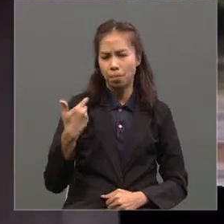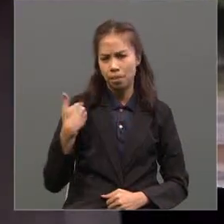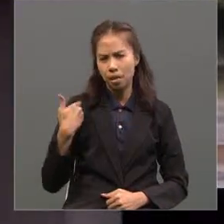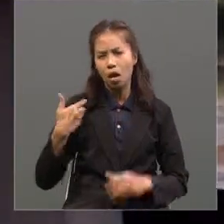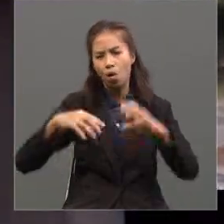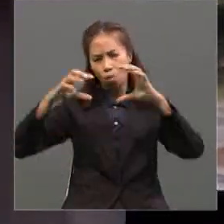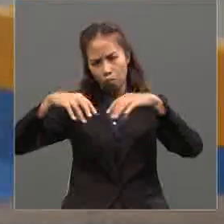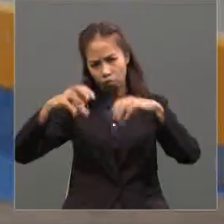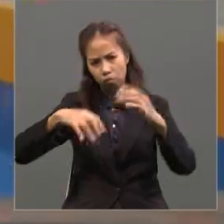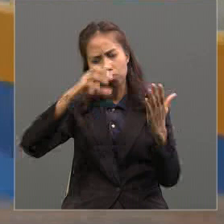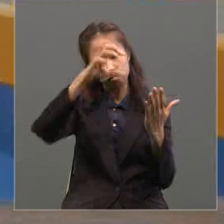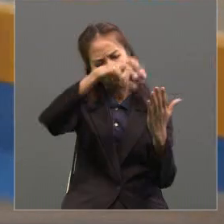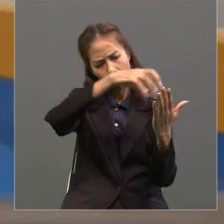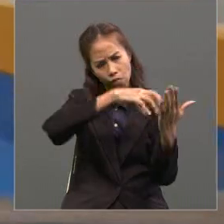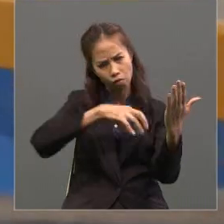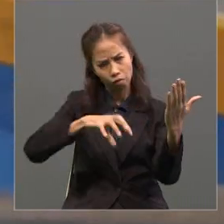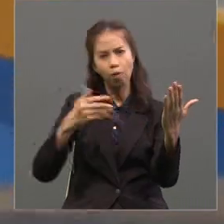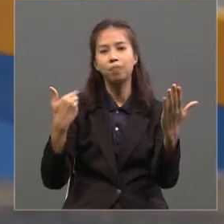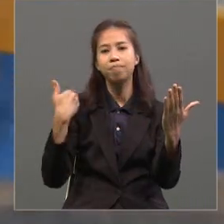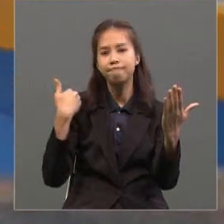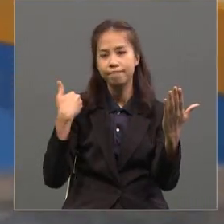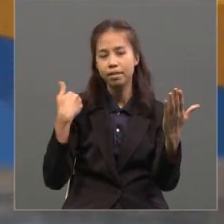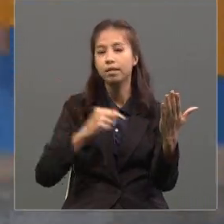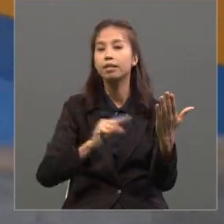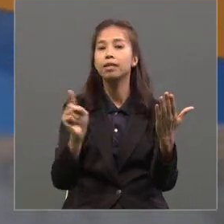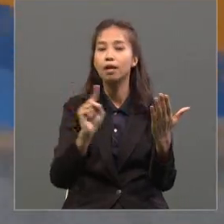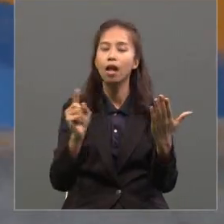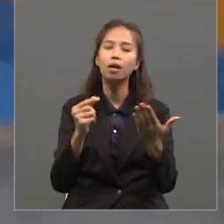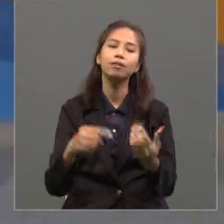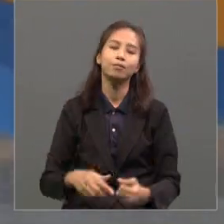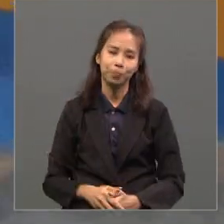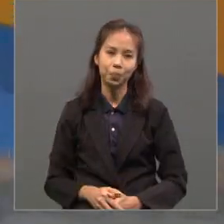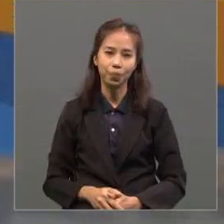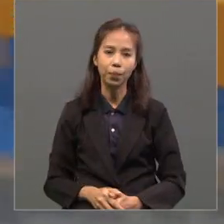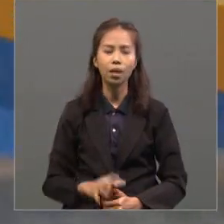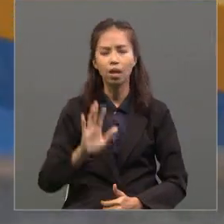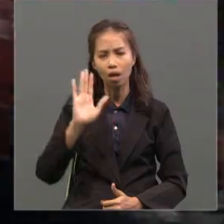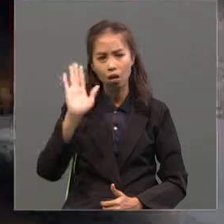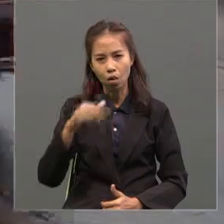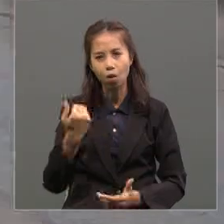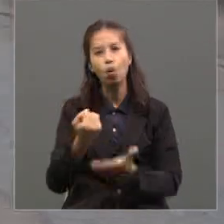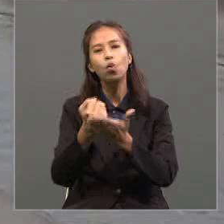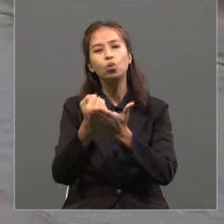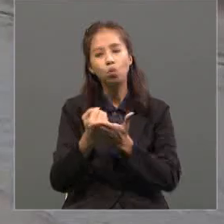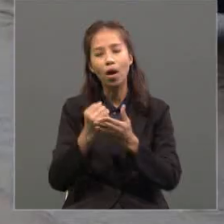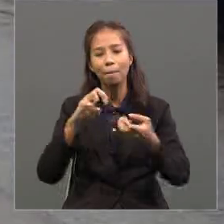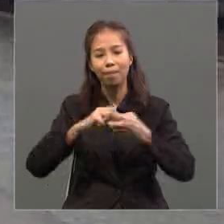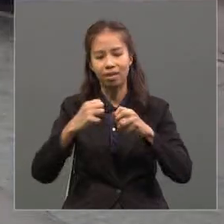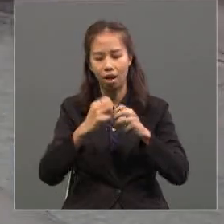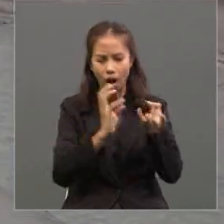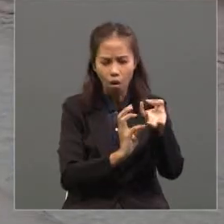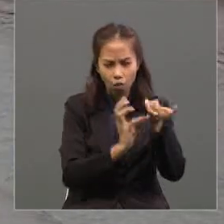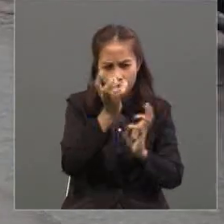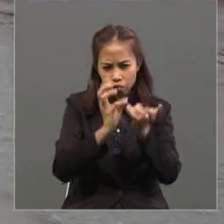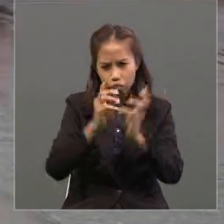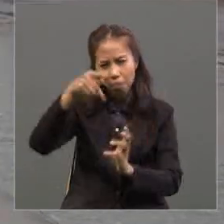ตกในบางพื้นที่แบบนี้ค่ะแล้วก็มีการระบายอากาศดีก็เลยส่งผลทางบวกนะคะส่งผลให้สถานการณ์ฝุ่นละออง PM 2.5